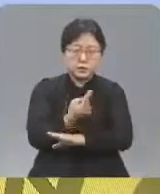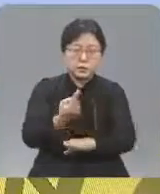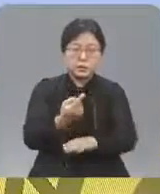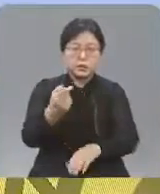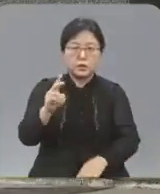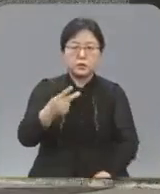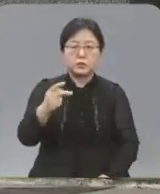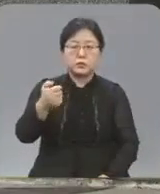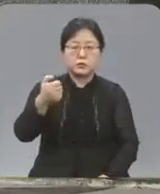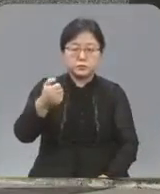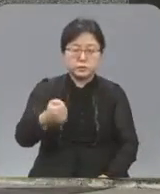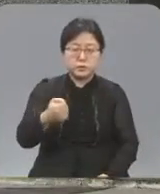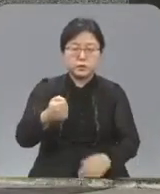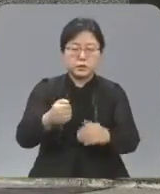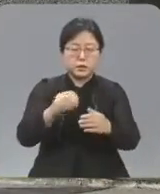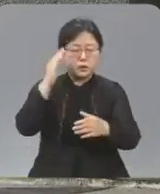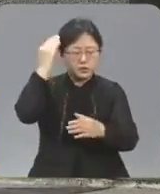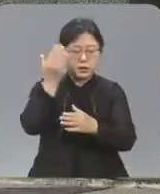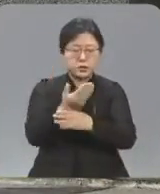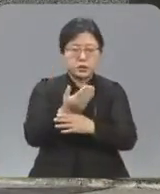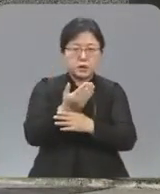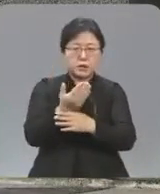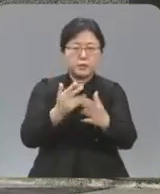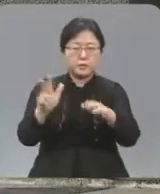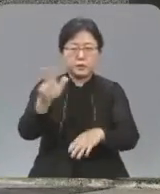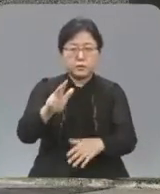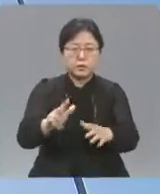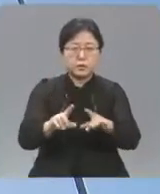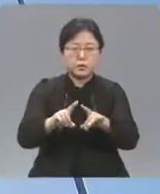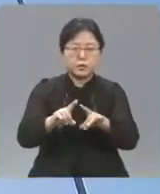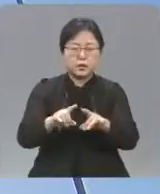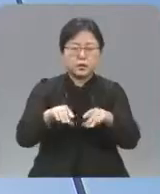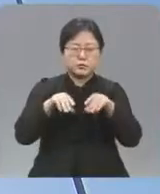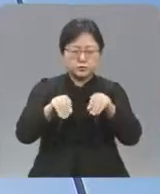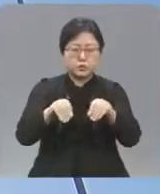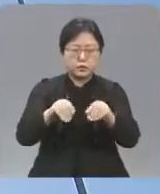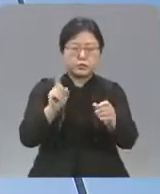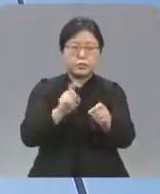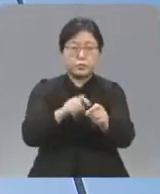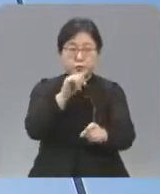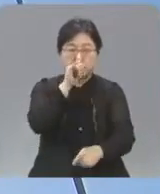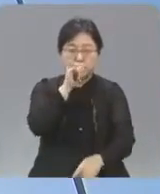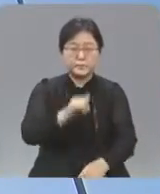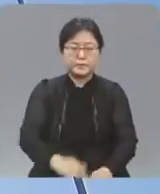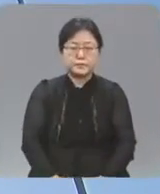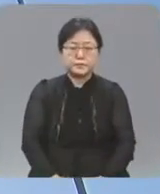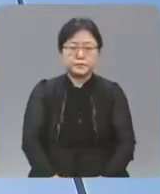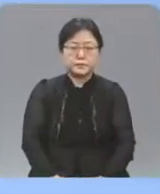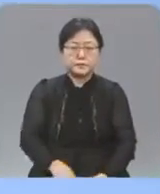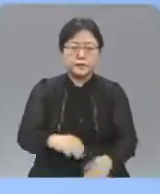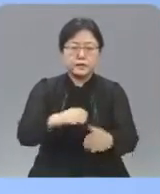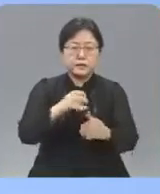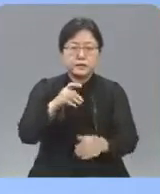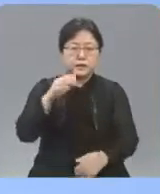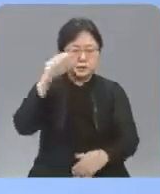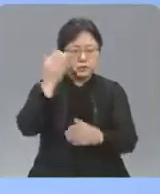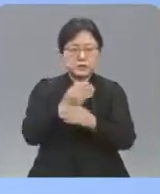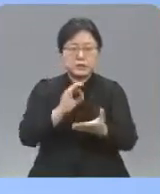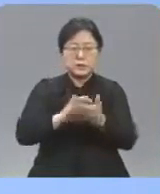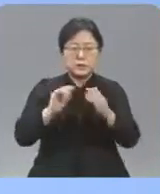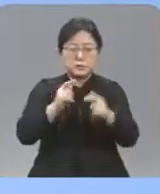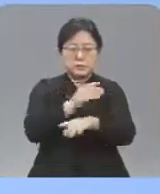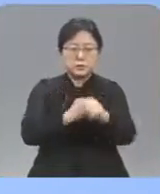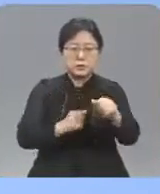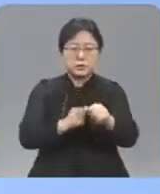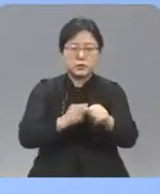국가는 2050년까지 석탄 화력 발전을 단계적으로 중단하는 것을 목표로 하고 있습니다. 탈석탄 동맹은